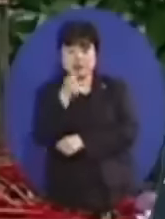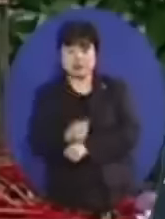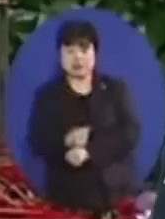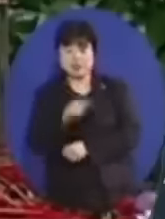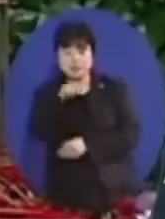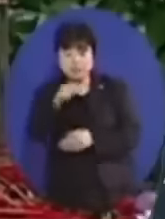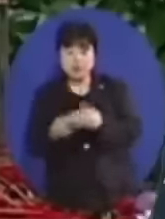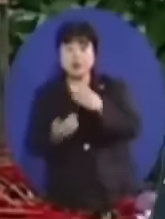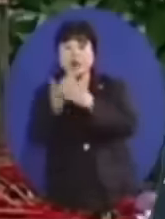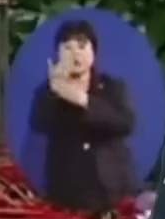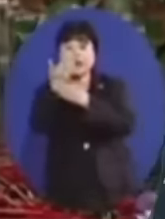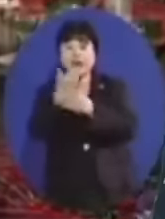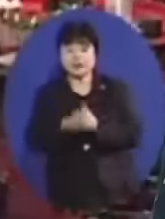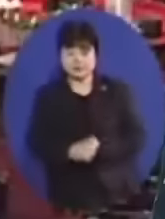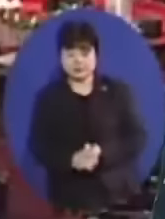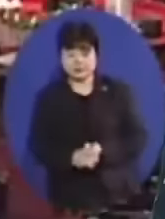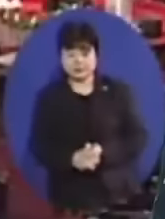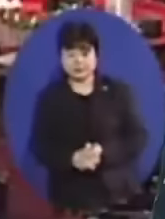이에서 남이니라.